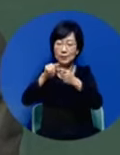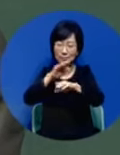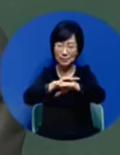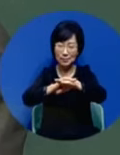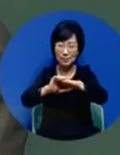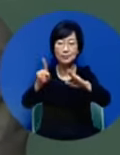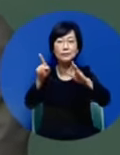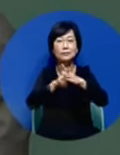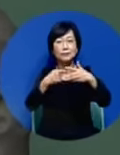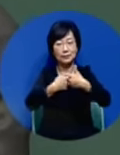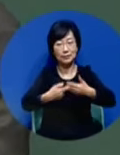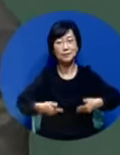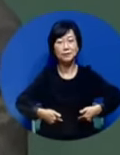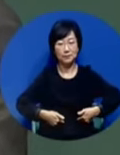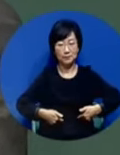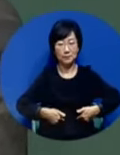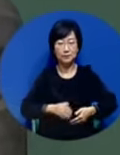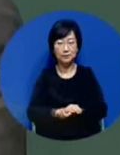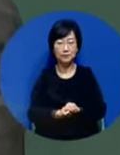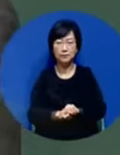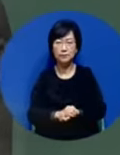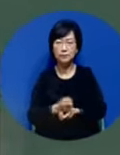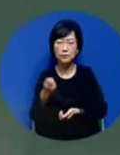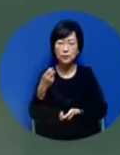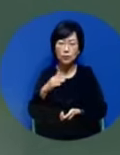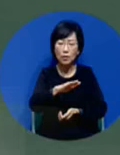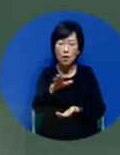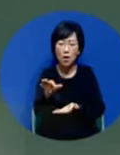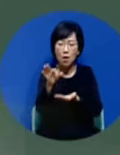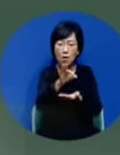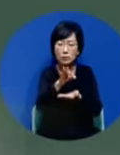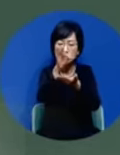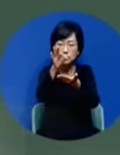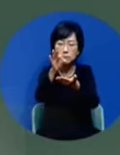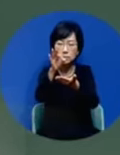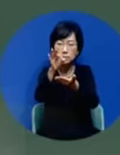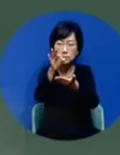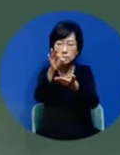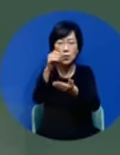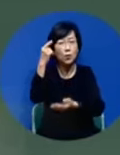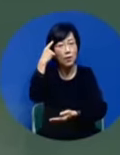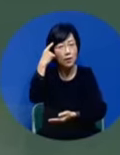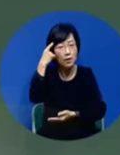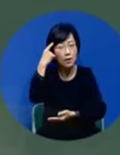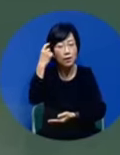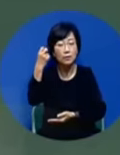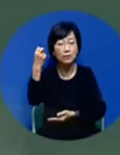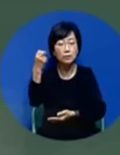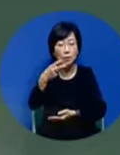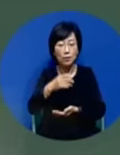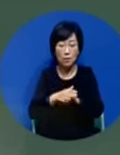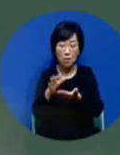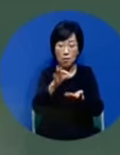我们大家今天要正确的理解什么是传道和宣教。 또 우리가 헌금을 하는데 왜 하는지, 왜 축복이 되는지 이해하셔야 됩니다.